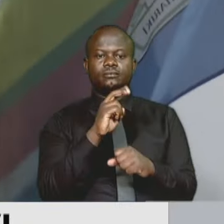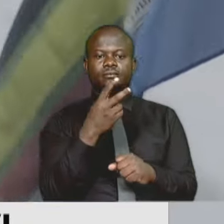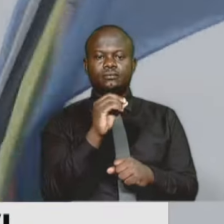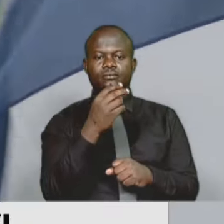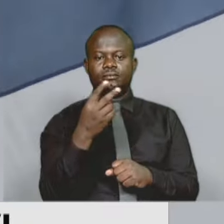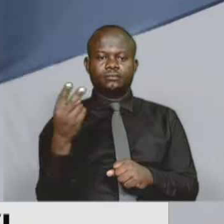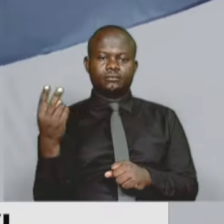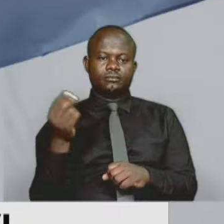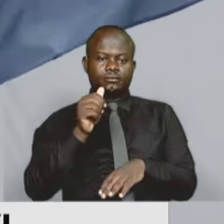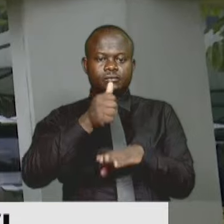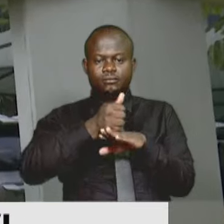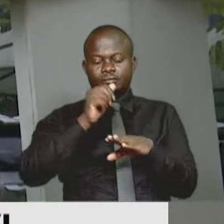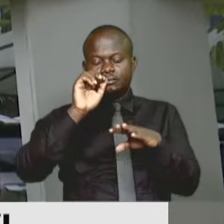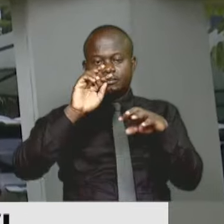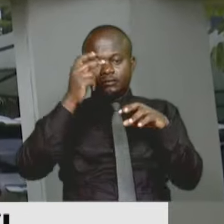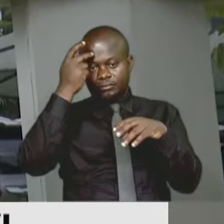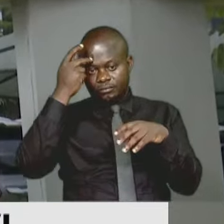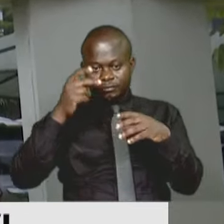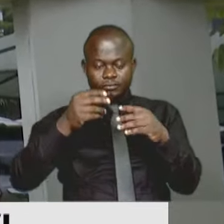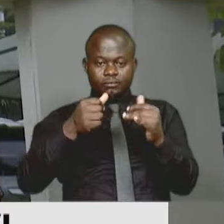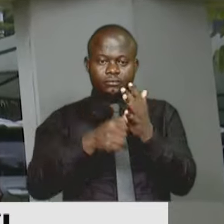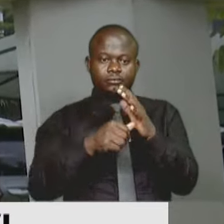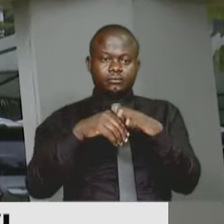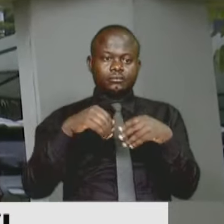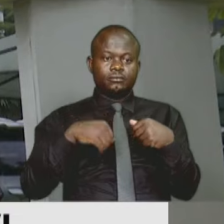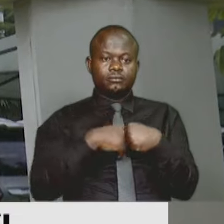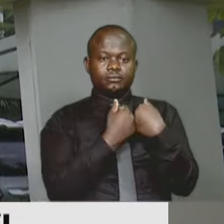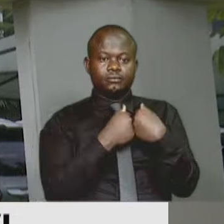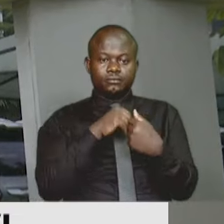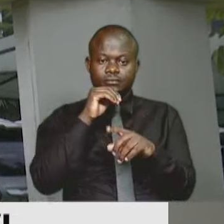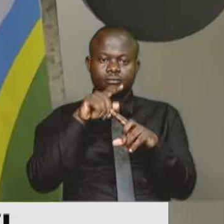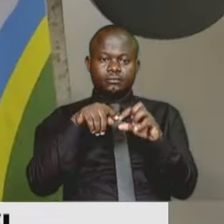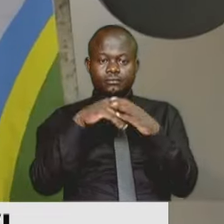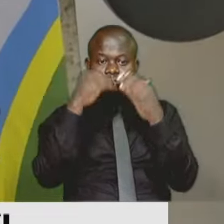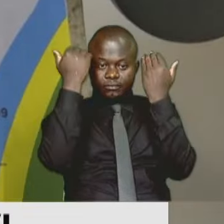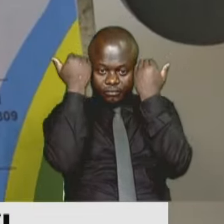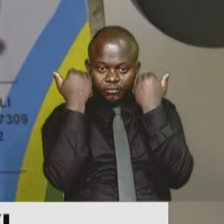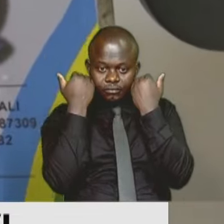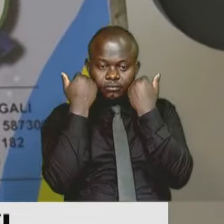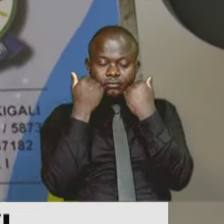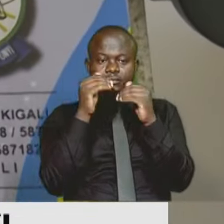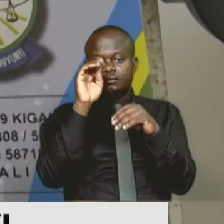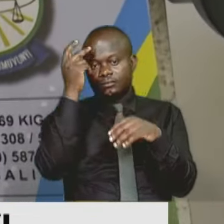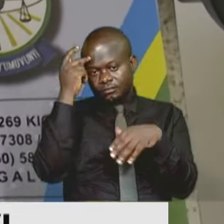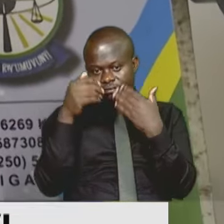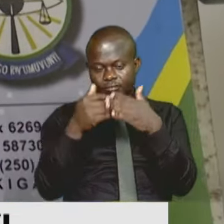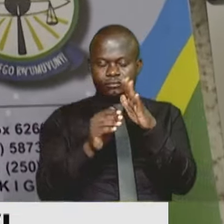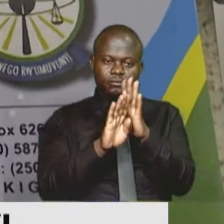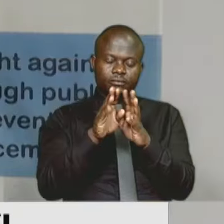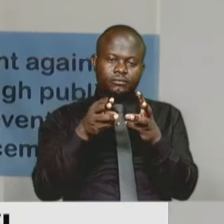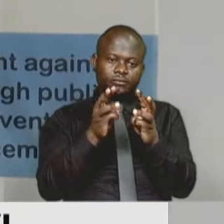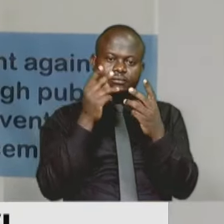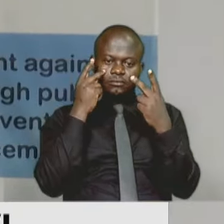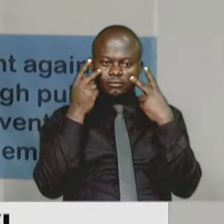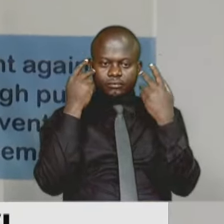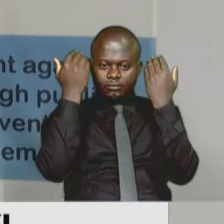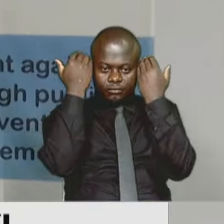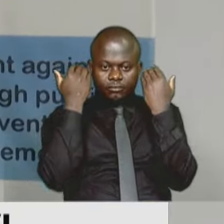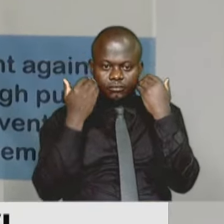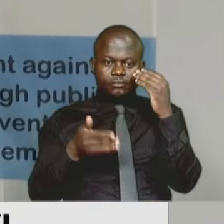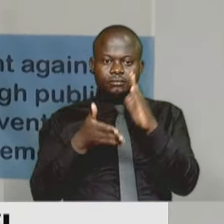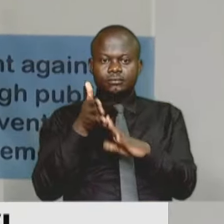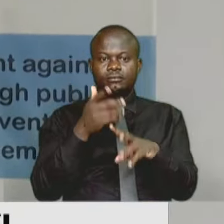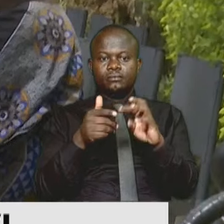yashyizeho politiki y'uburyo bwo gukemura ibibazo by'amakimbirane hatisunzwe inkiko. Ni politiki iteza imbere uburyo bwo kubona ubutabera bwihuse